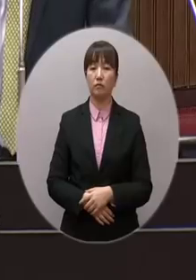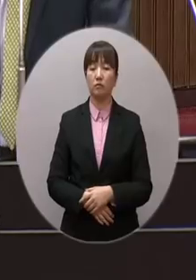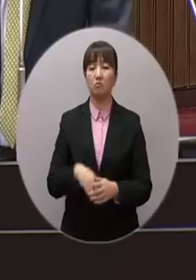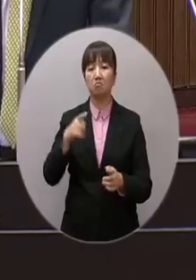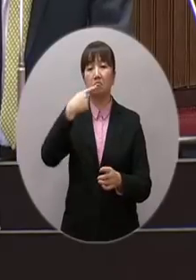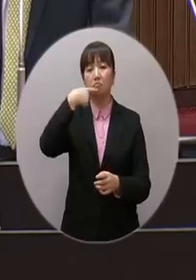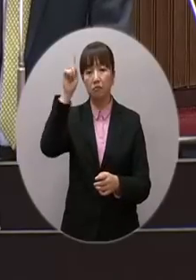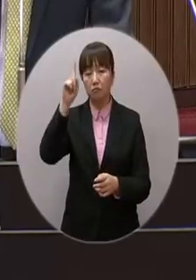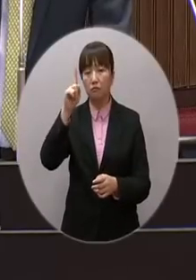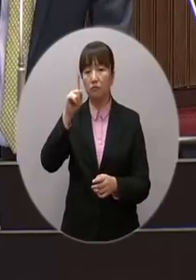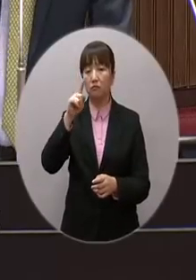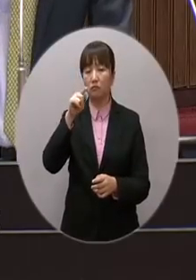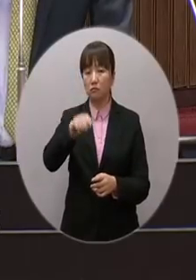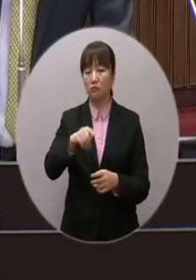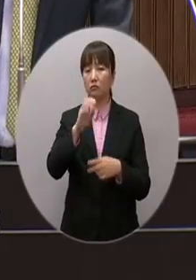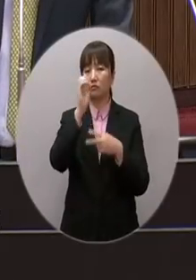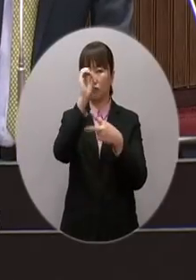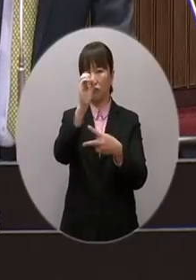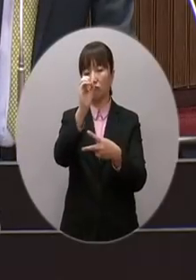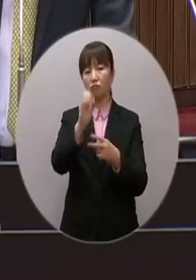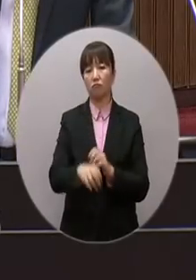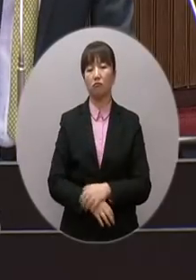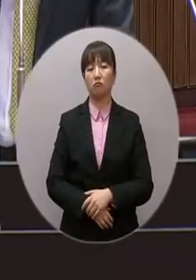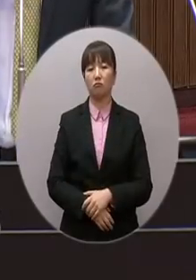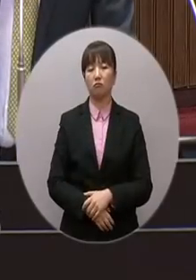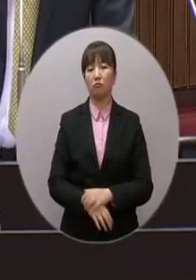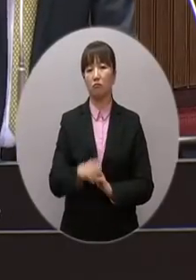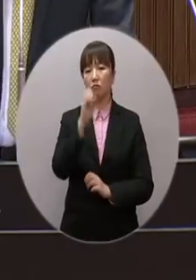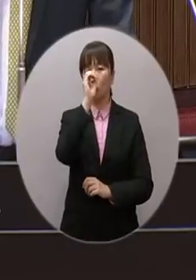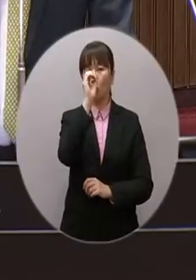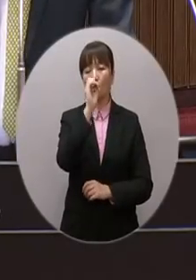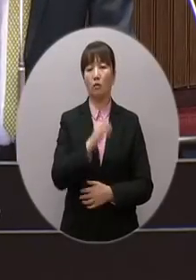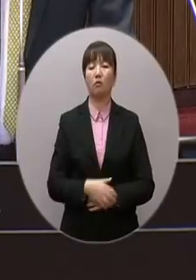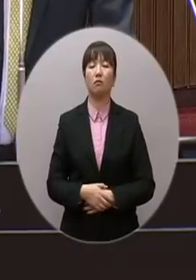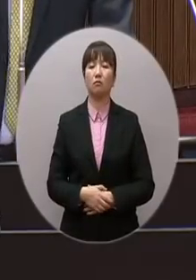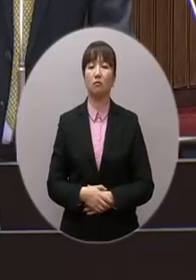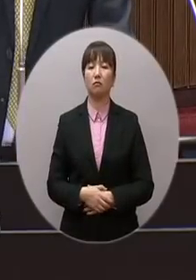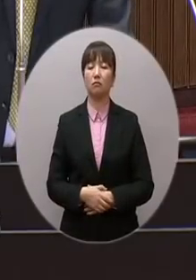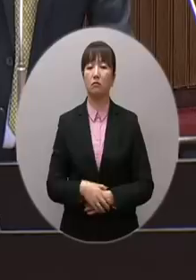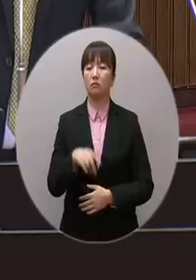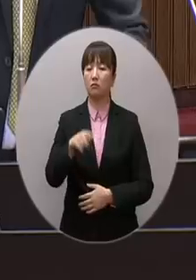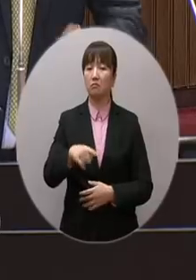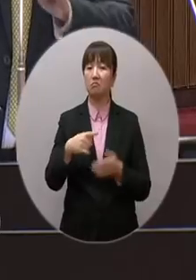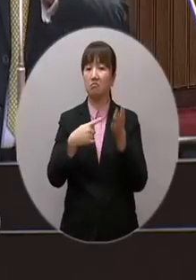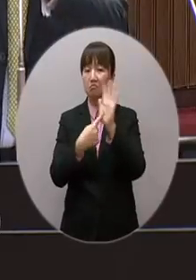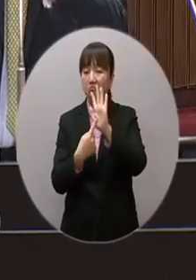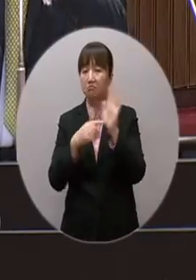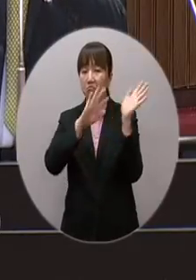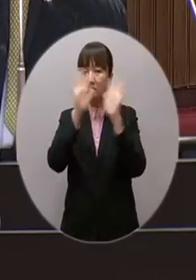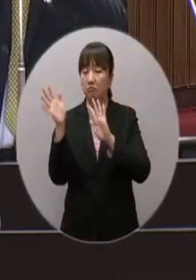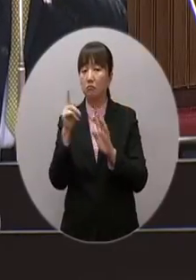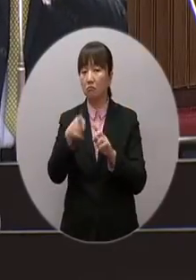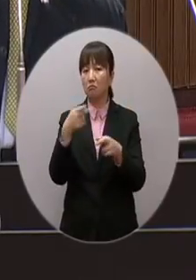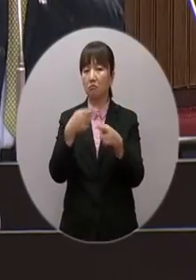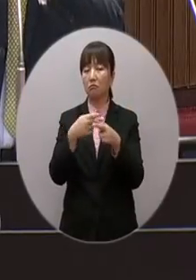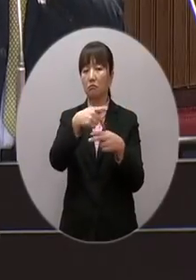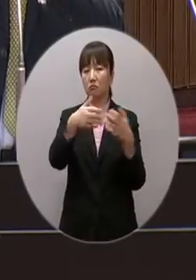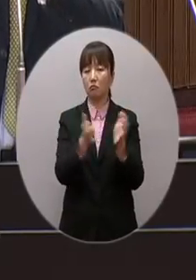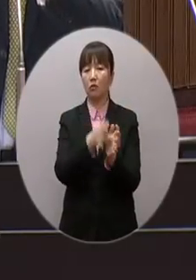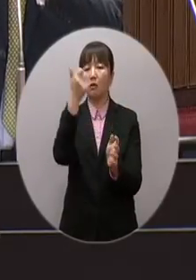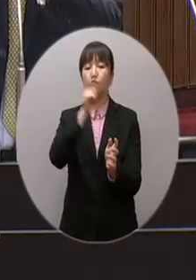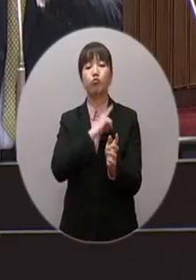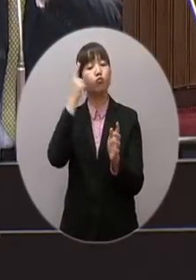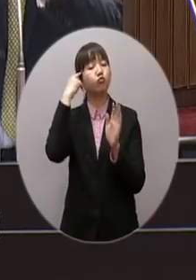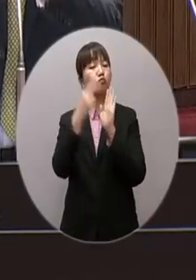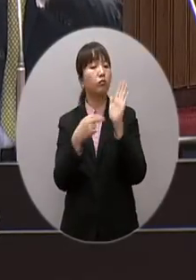起诉零件，零件这样子的表现，我相信部长有很多